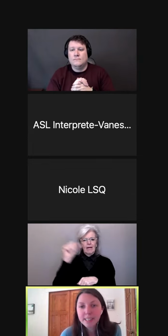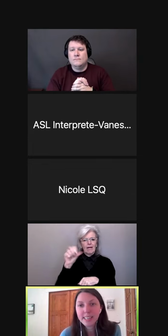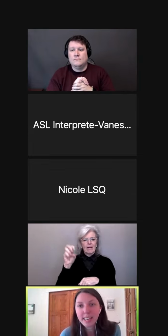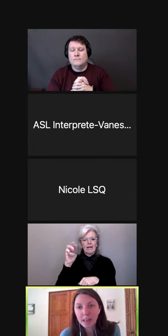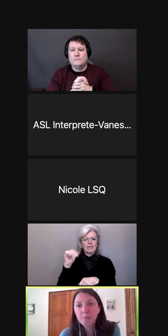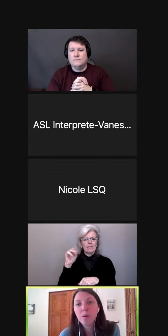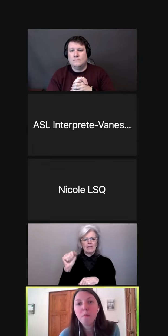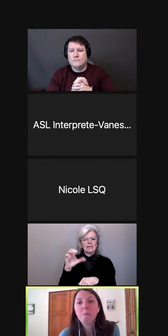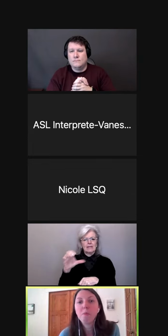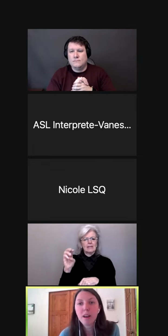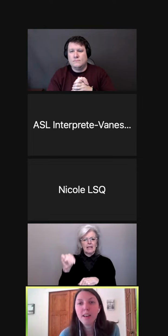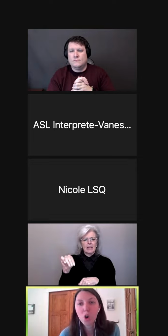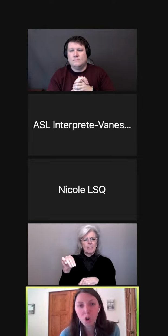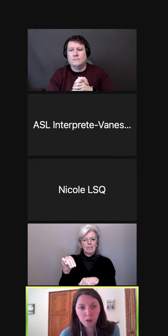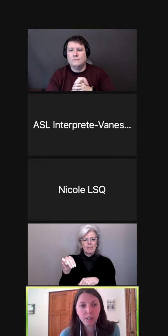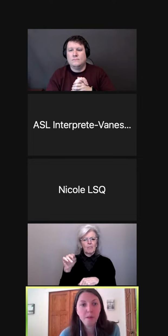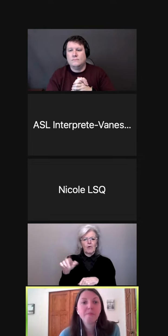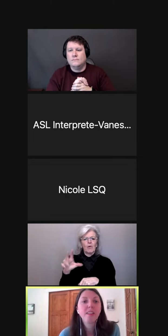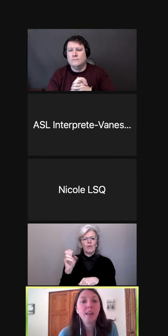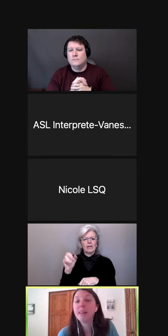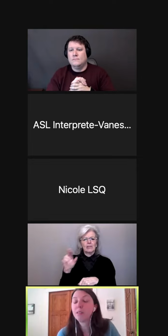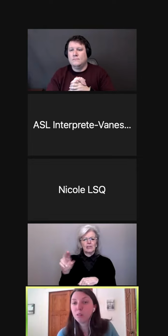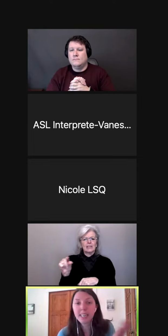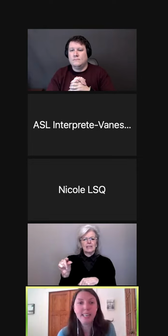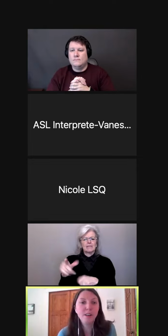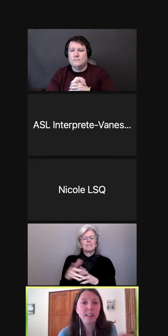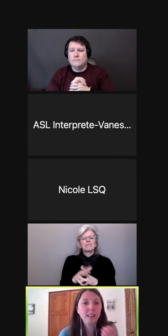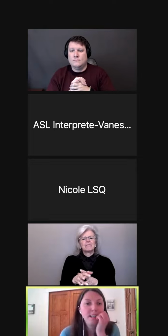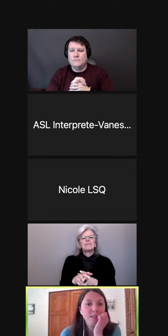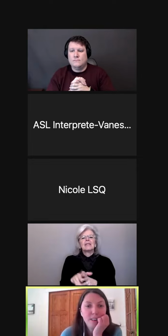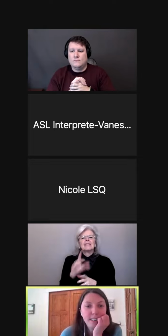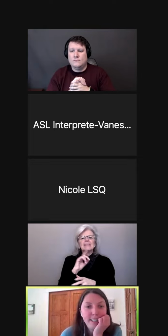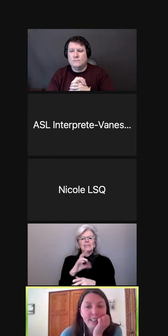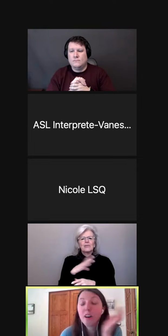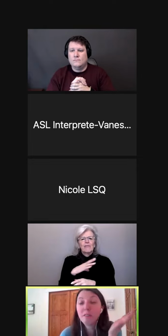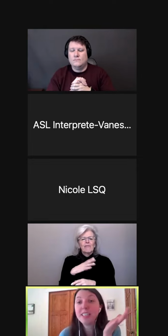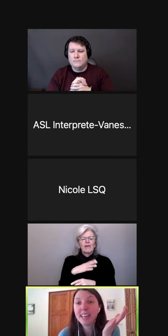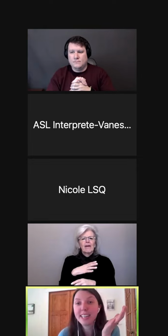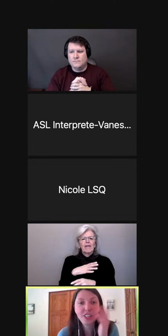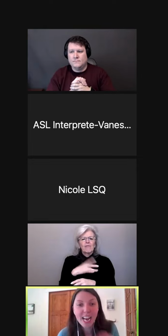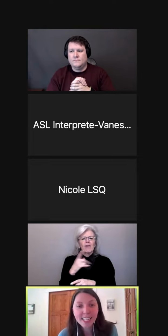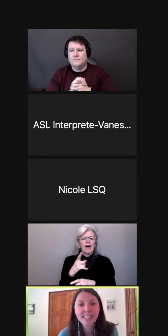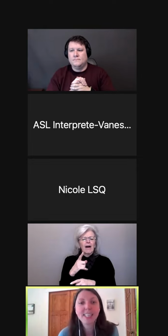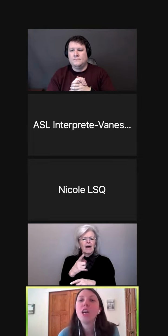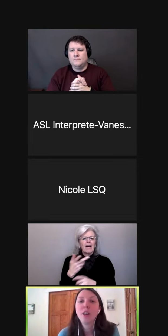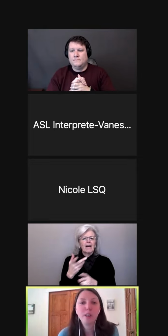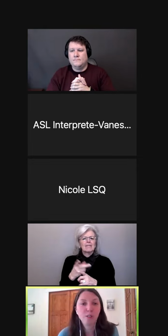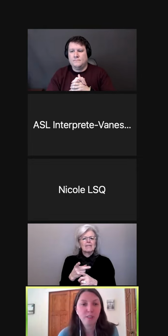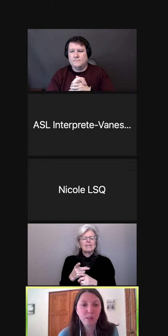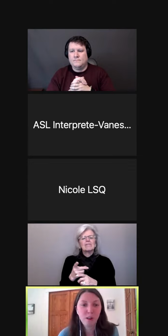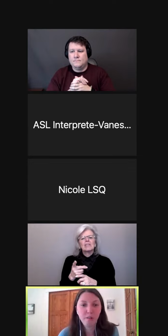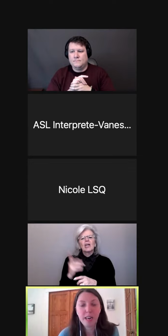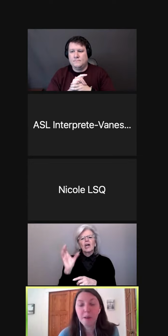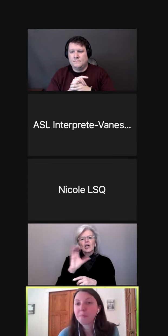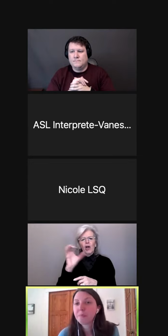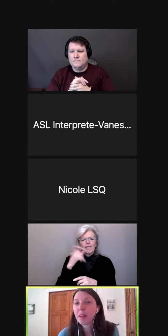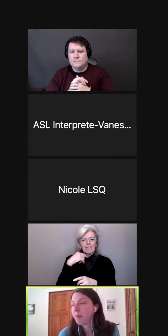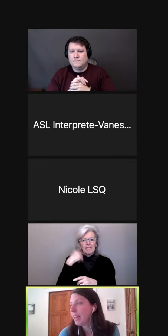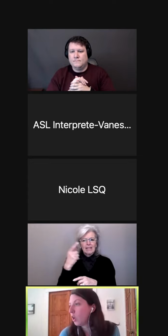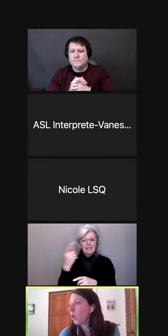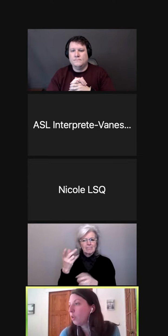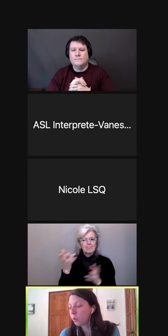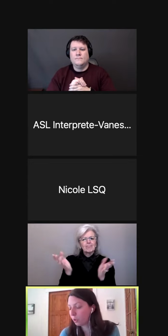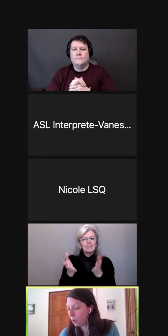m-a-c-m .org et bien sûr, il y aura les coffee side chats du 22 avril.